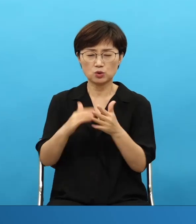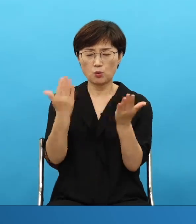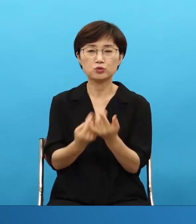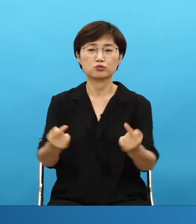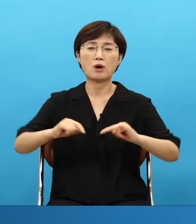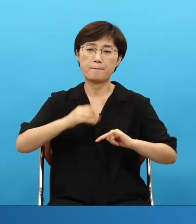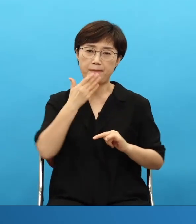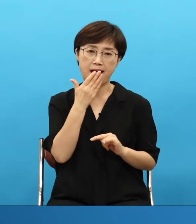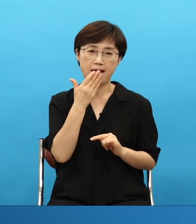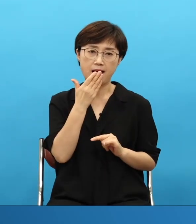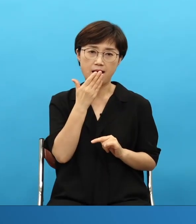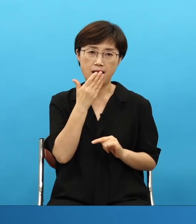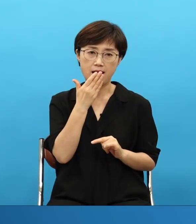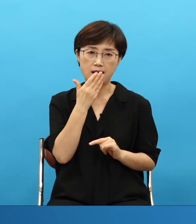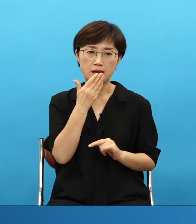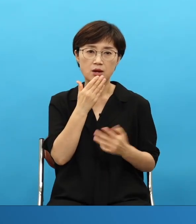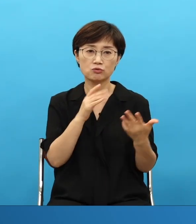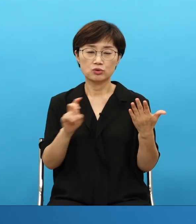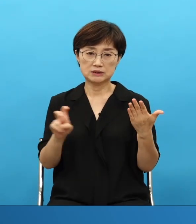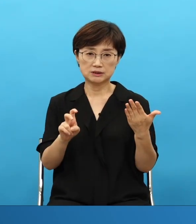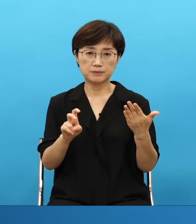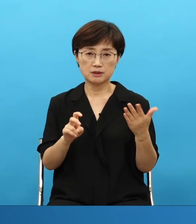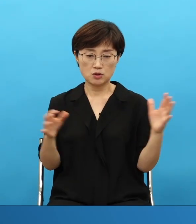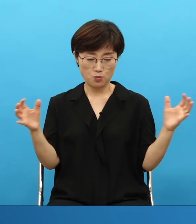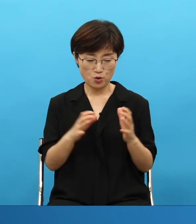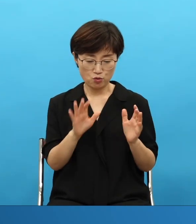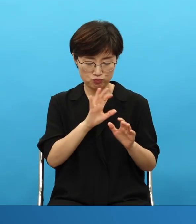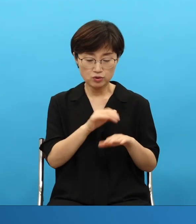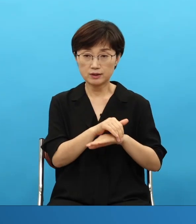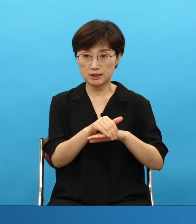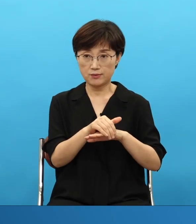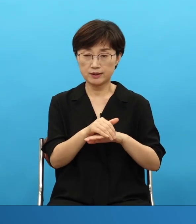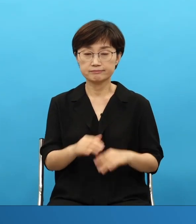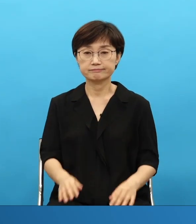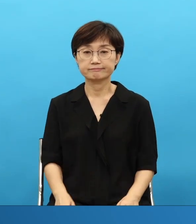하며 20일 금요일은 자체 훈련으로 진행됩니다.